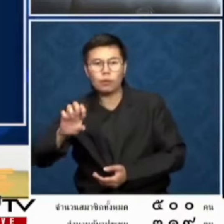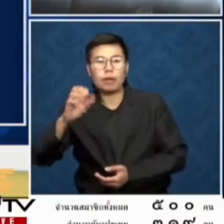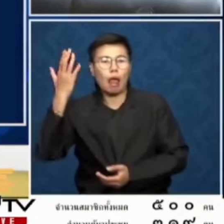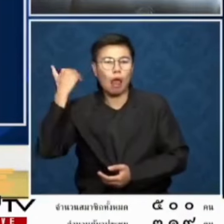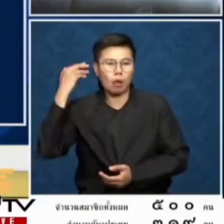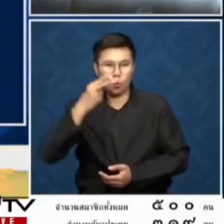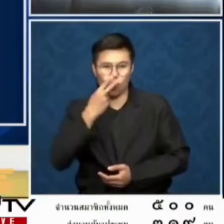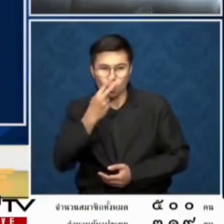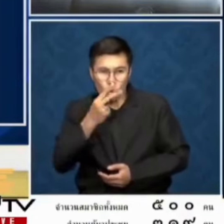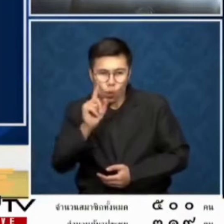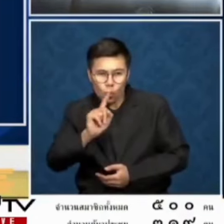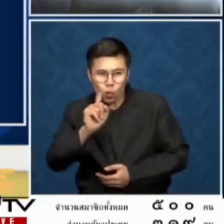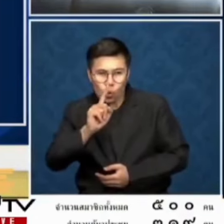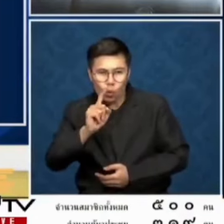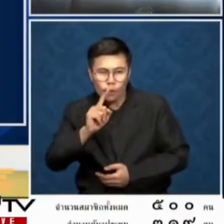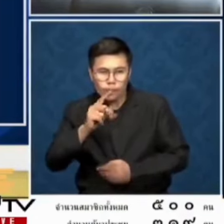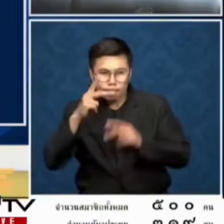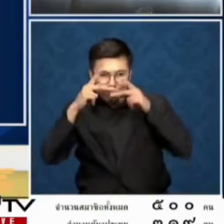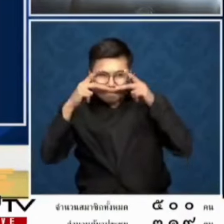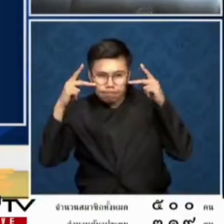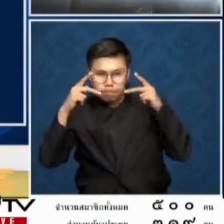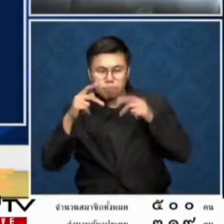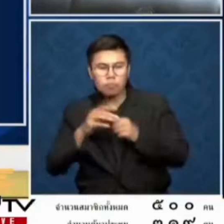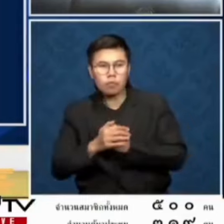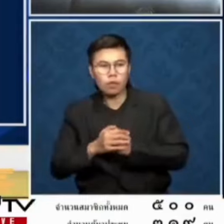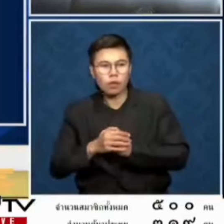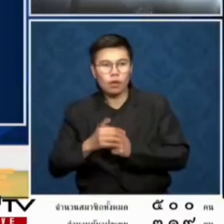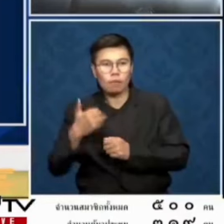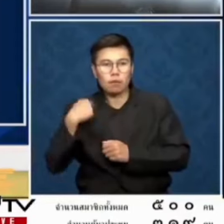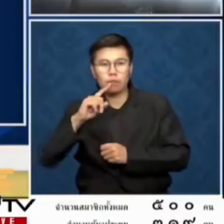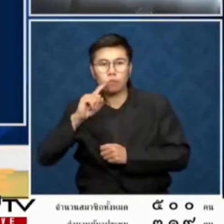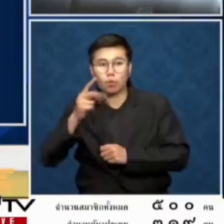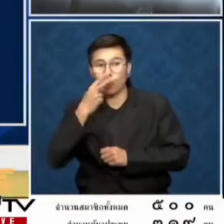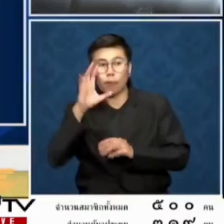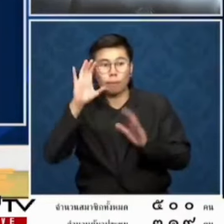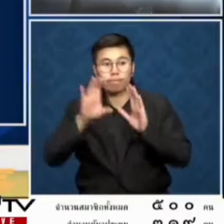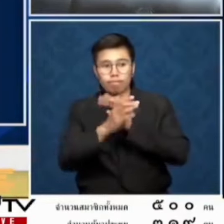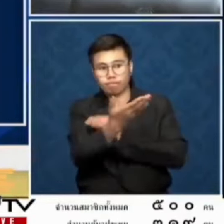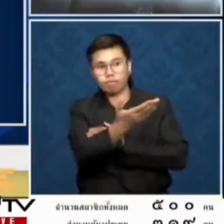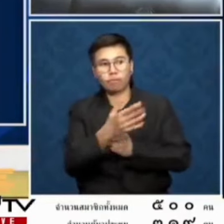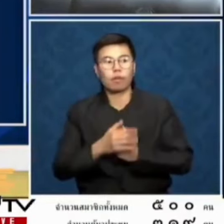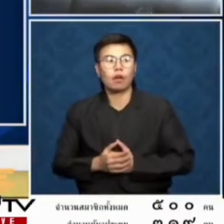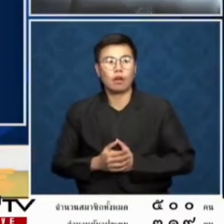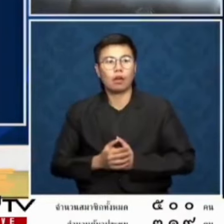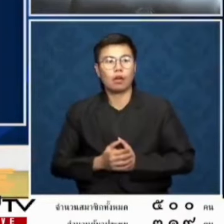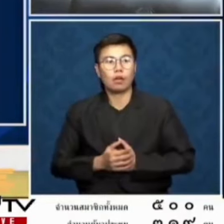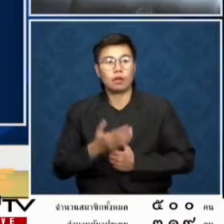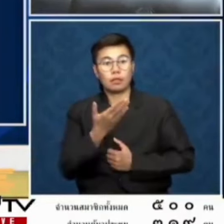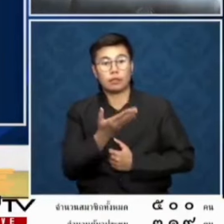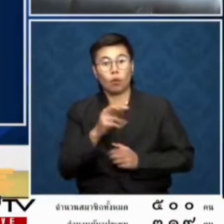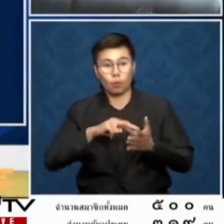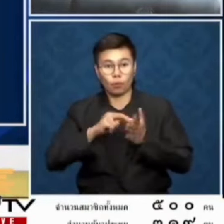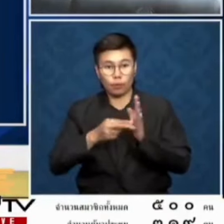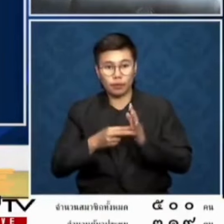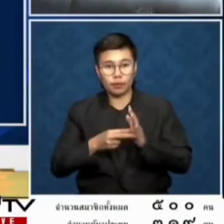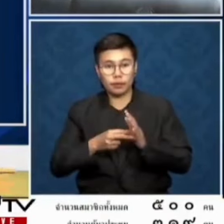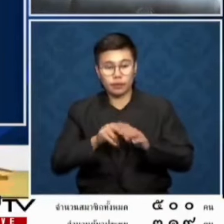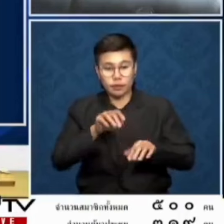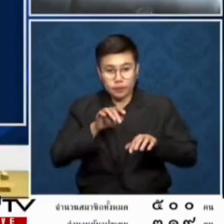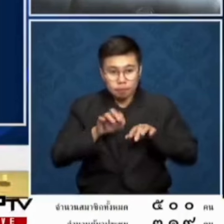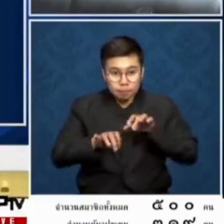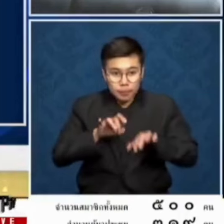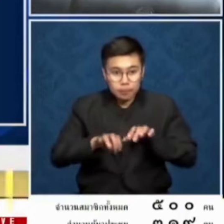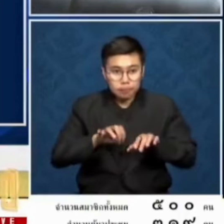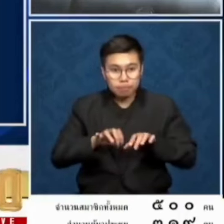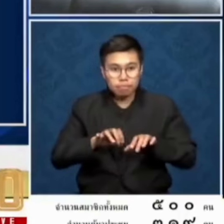ไปเจอมิจฉาชีพในรูปแบบของการร้องเรียนมิจฉาชีพต่อไปค่ะสไลด์ต่อไปค่ะอันนั้นคืออะไรคะหมายความว่าพอเราพิมพ์ใน Google ไปว่